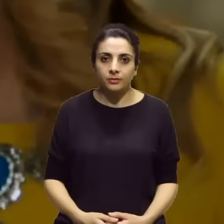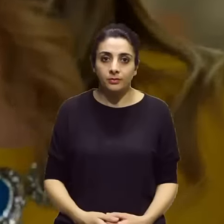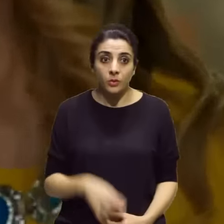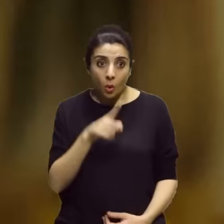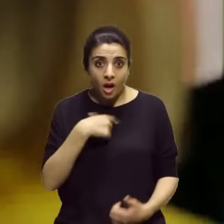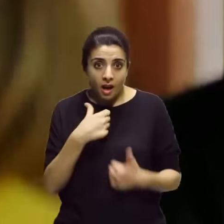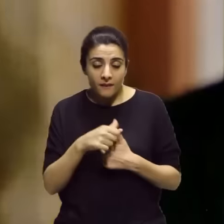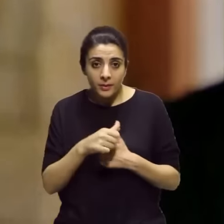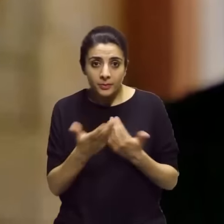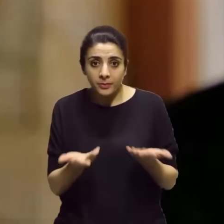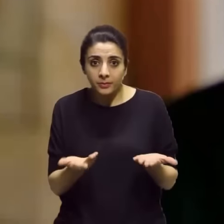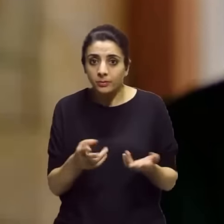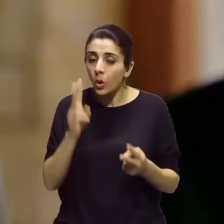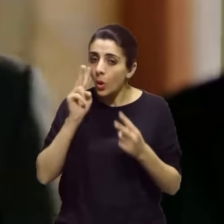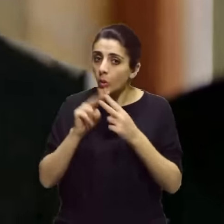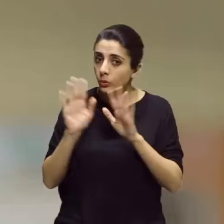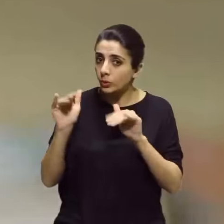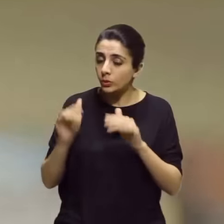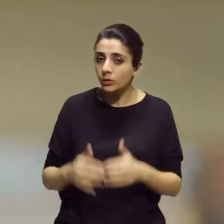geliyorum. İşte onunla evliyim. Görüşürüz.